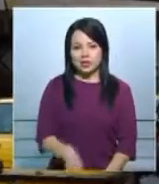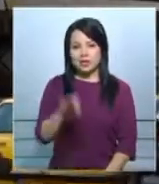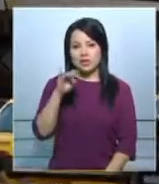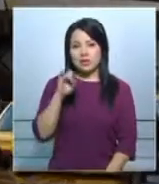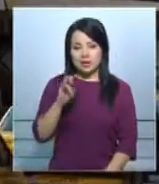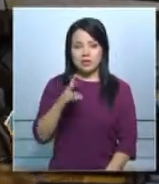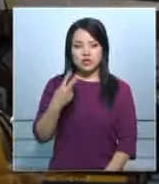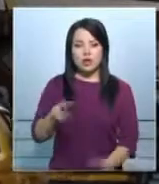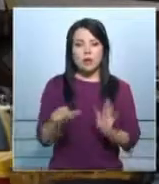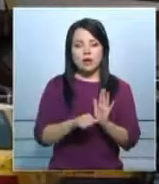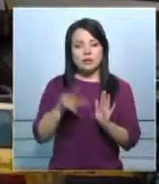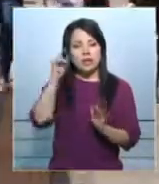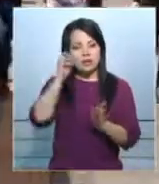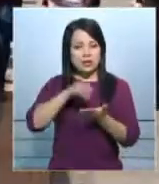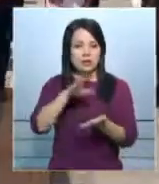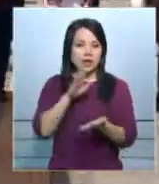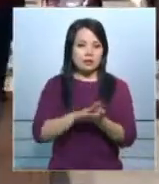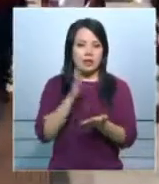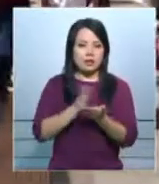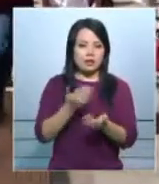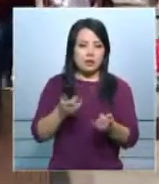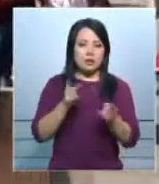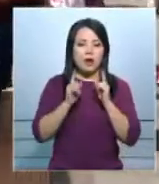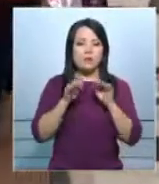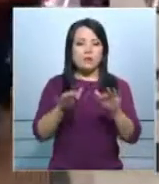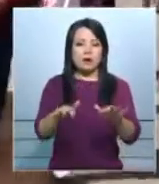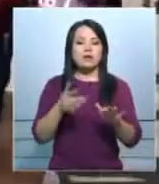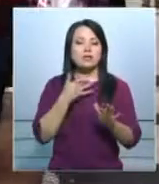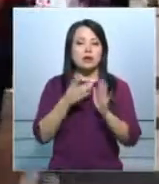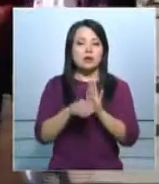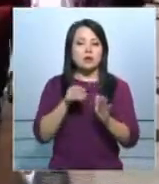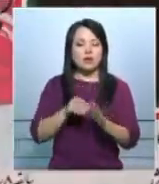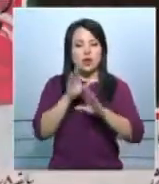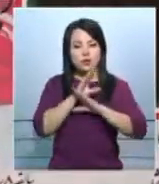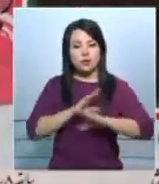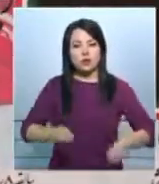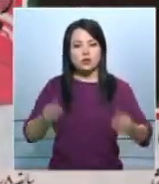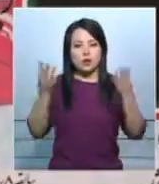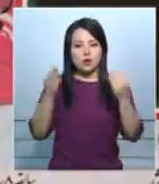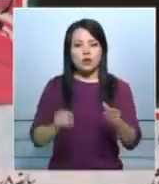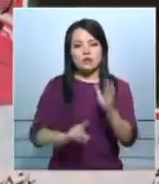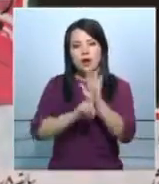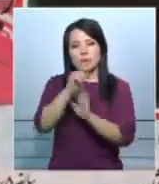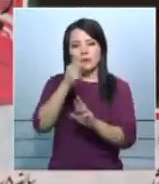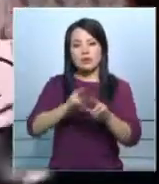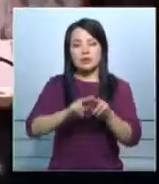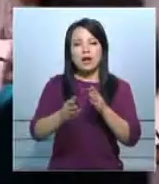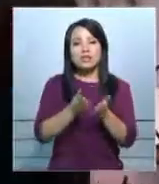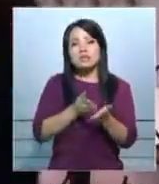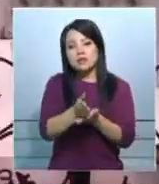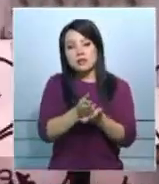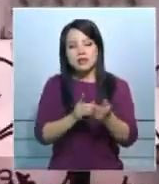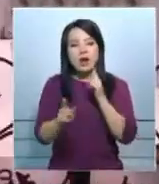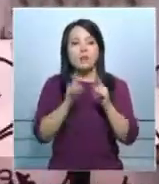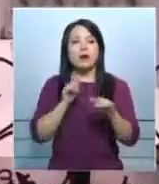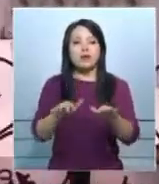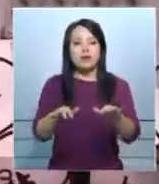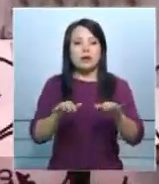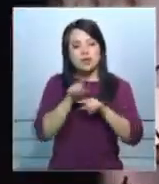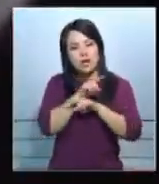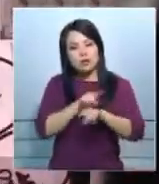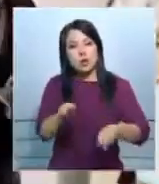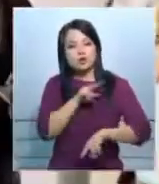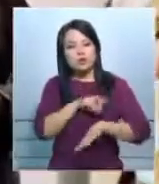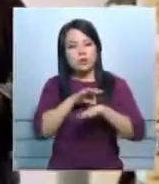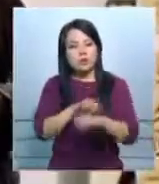Иранда 26 ақпанға белгіленген парламент сайлауының алдындағы тыныштық күні басталды. Енді саяси партияларға үгіт насихат жұмыстарын жүргізуге